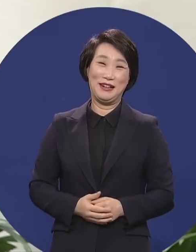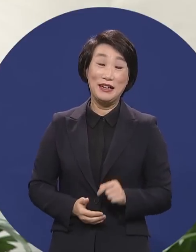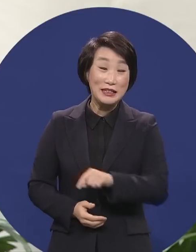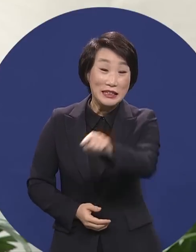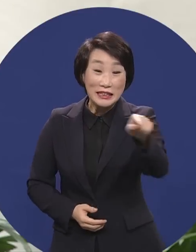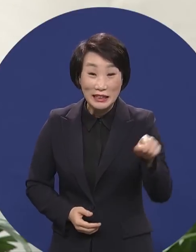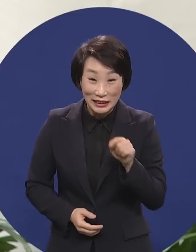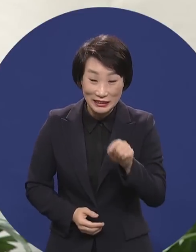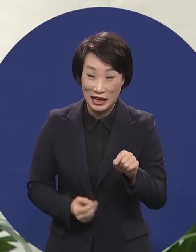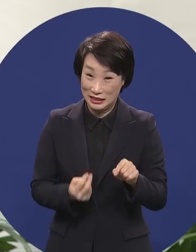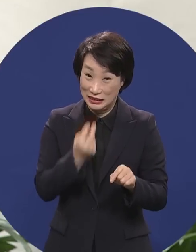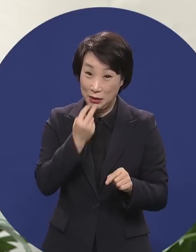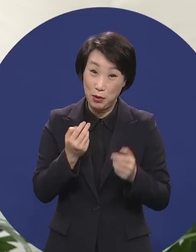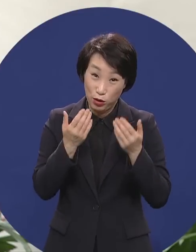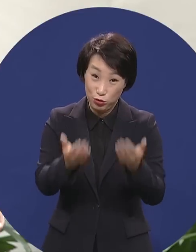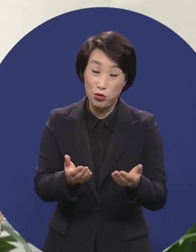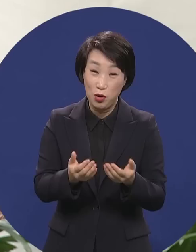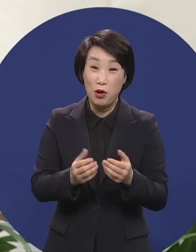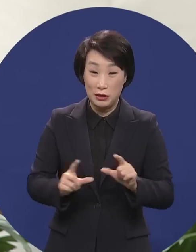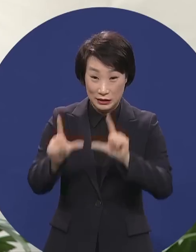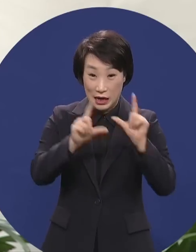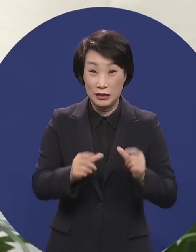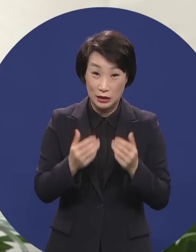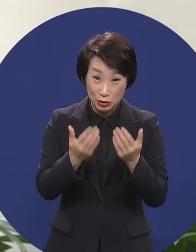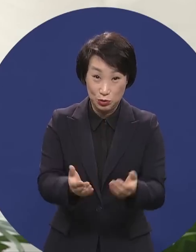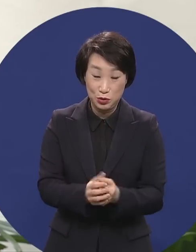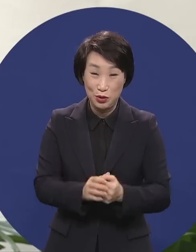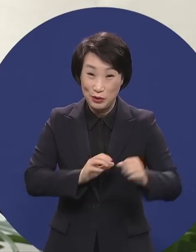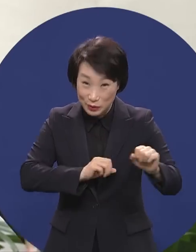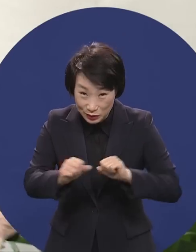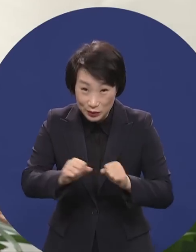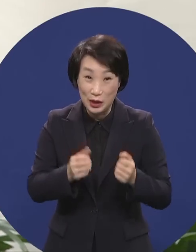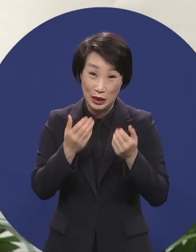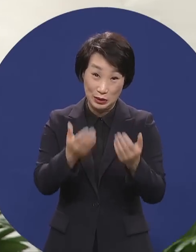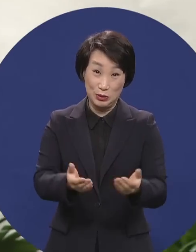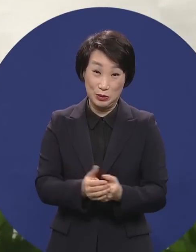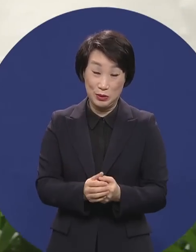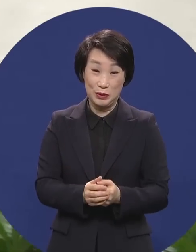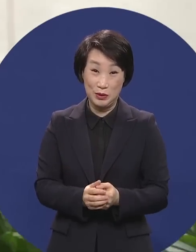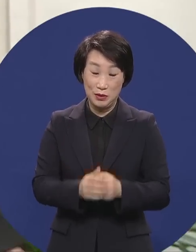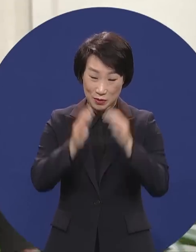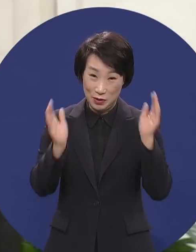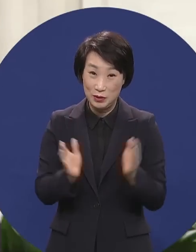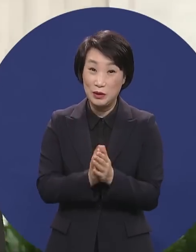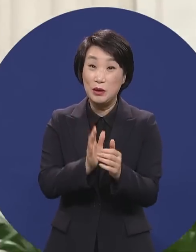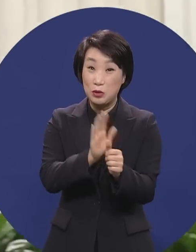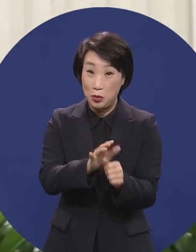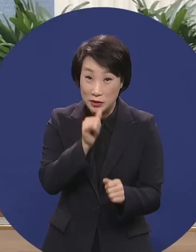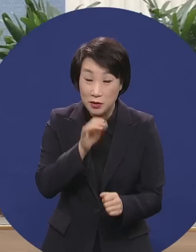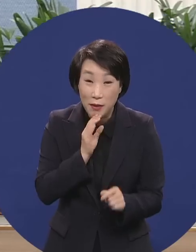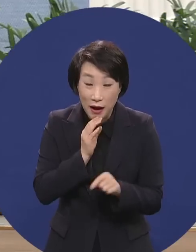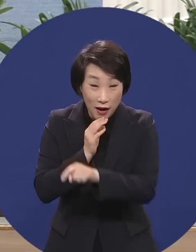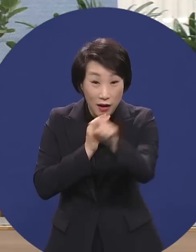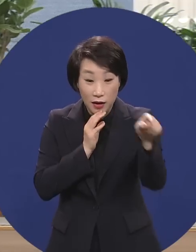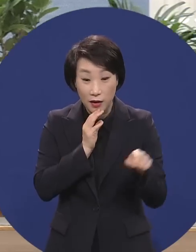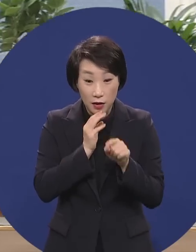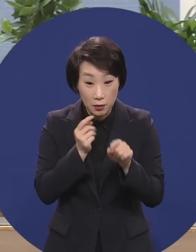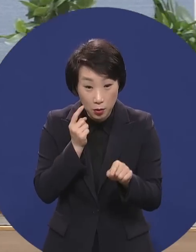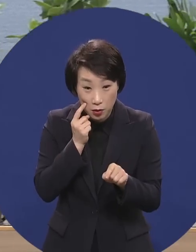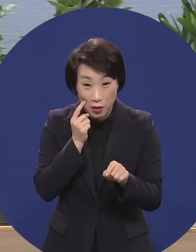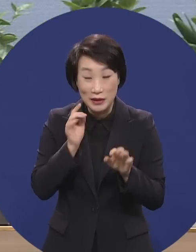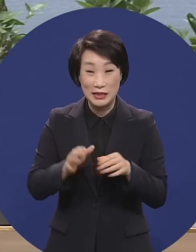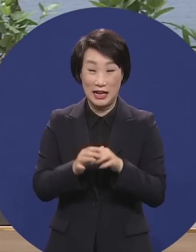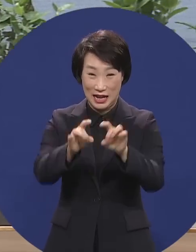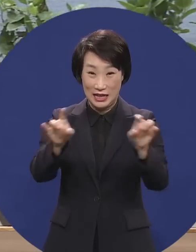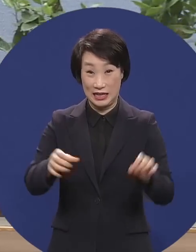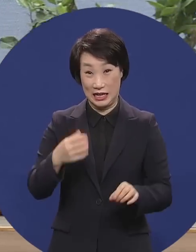그것들에게 생명을 주고 기식하게 하고 움직이게 하고 살게 하고 그런 걸 통해서 자기